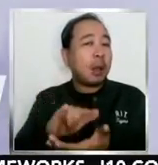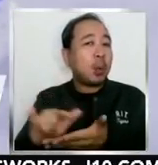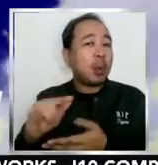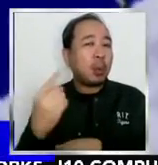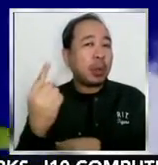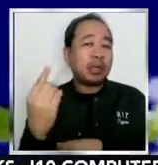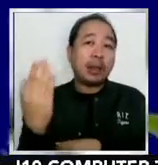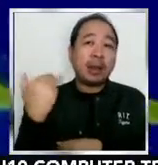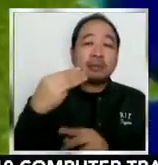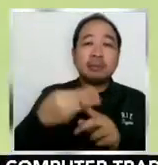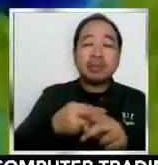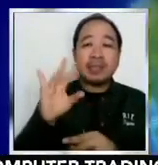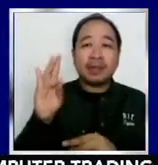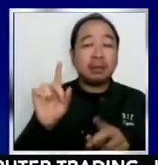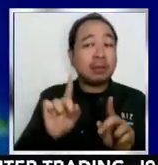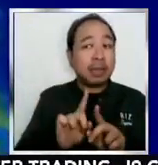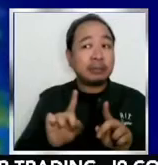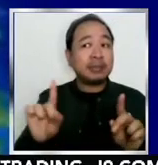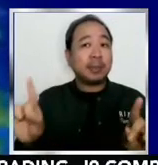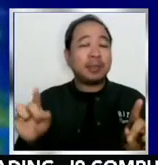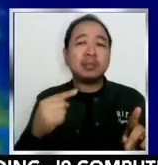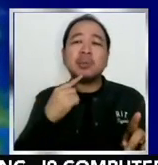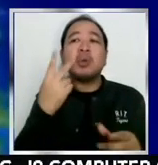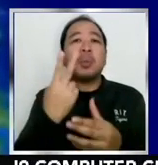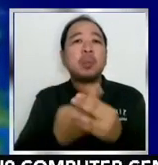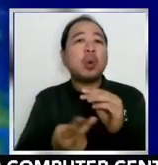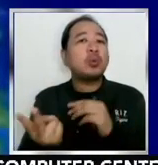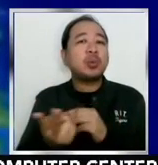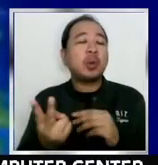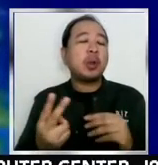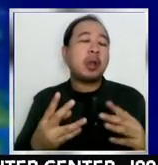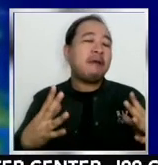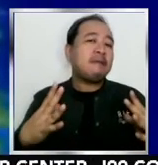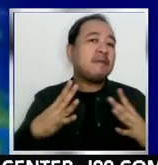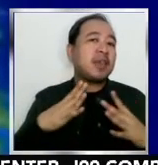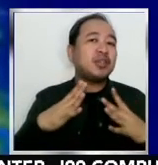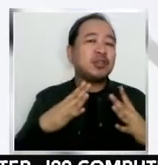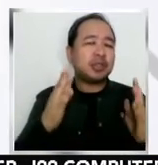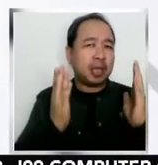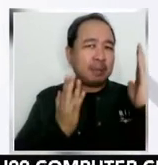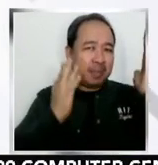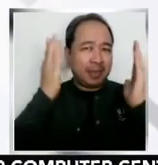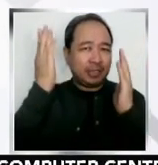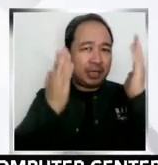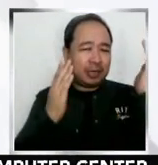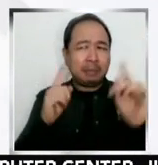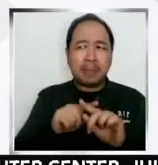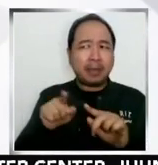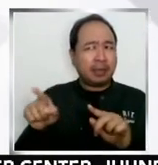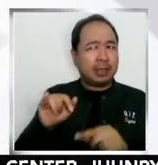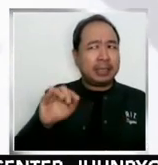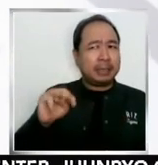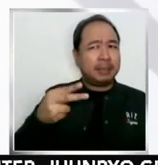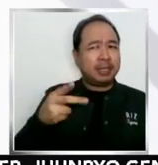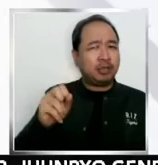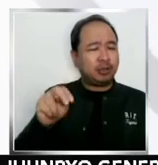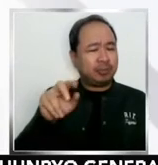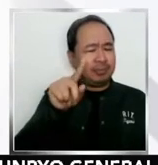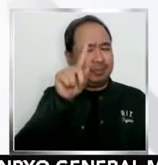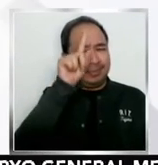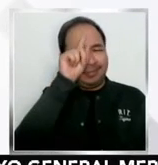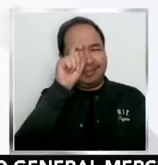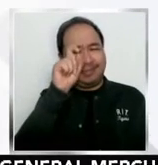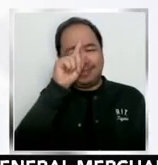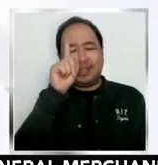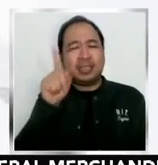ang 2 na parehong sinabing magbabakasyon sa Malaysia. Pero nagduda ang immigration officers dahil sa maraming inconsistencies sa kanilang